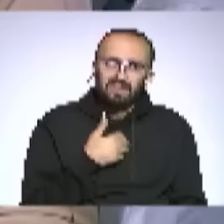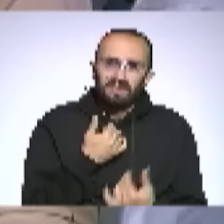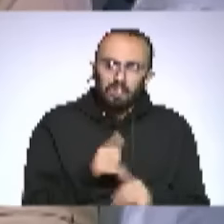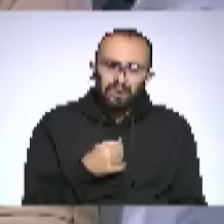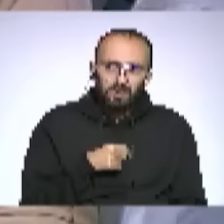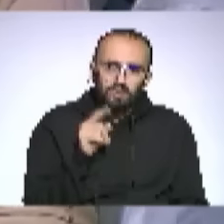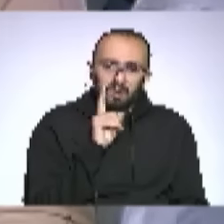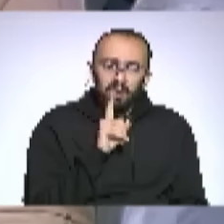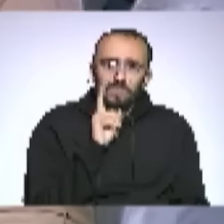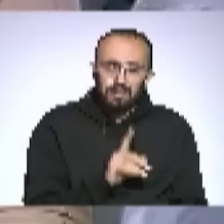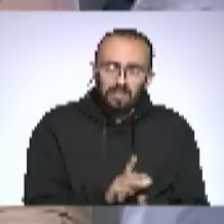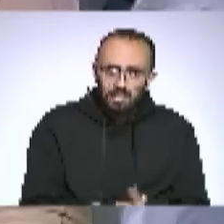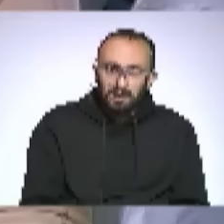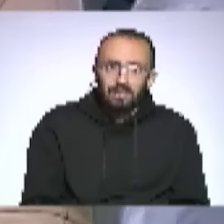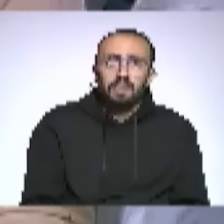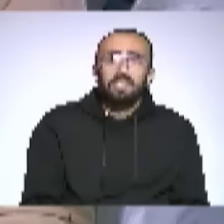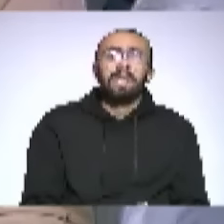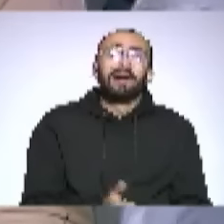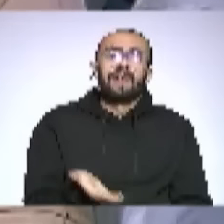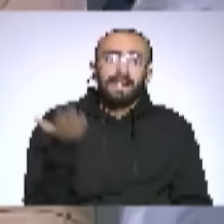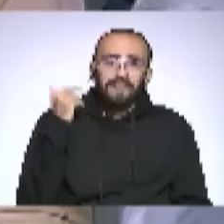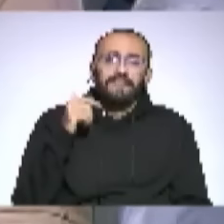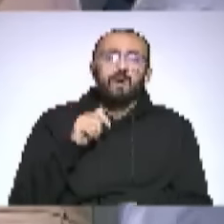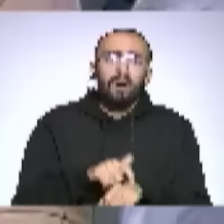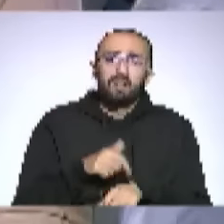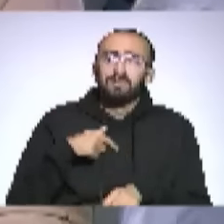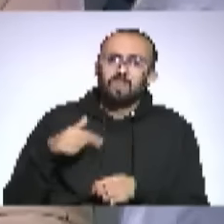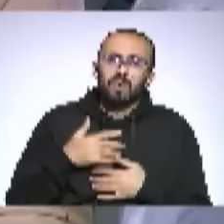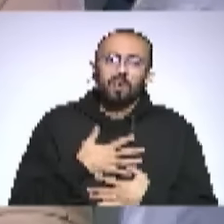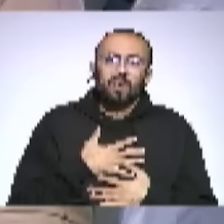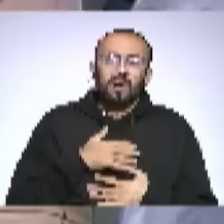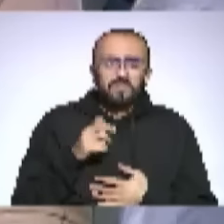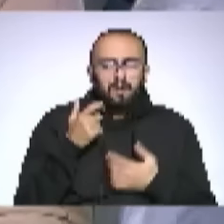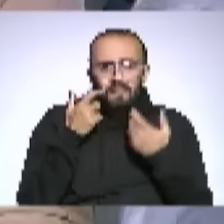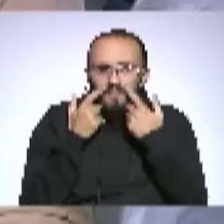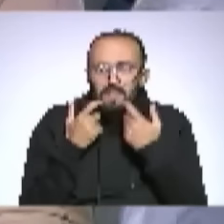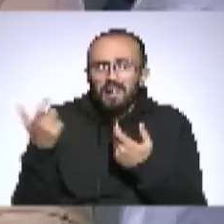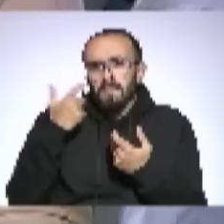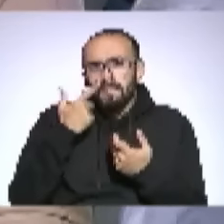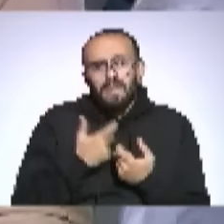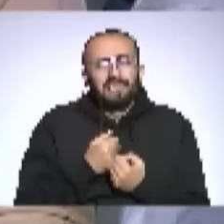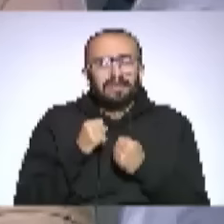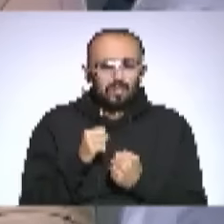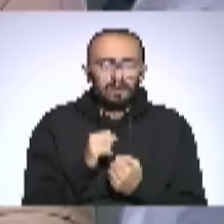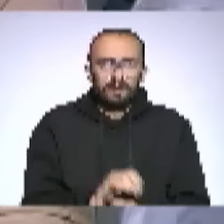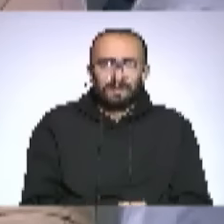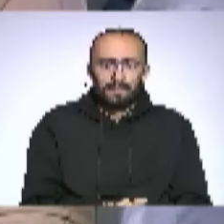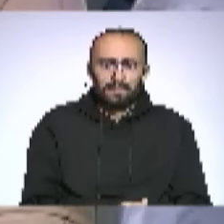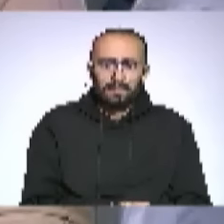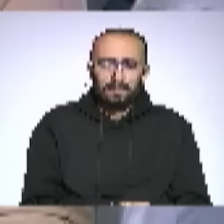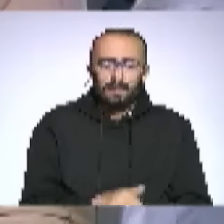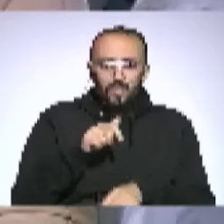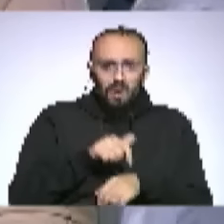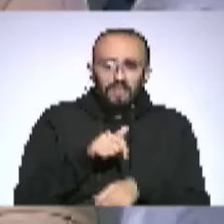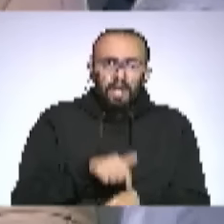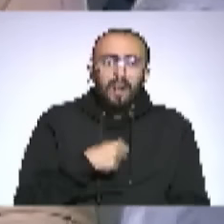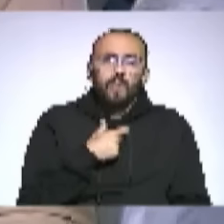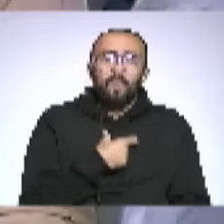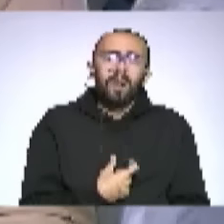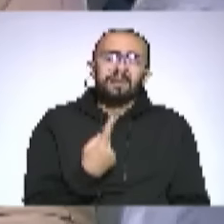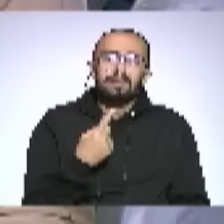وتتذل لي كان في وقت كنا قريبين من بعض وكان في اهتمام منها بيا في فتره انا كنت فيها لوحدي